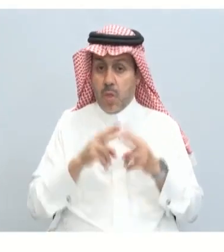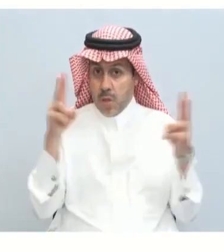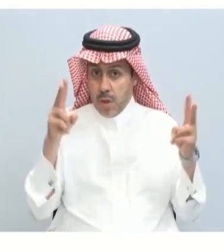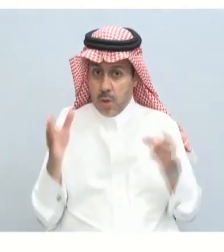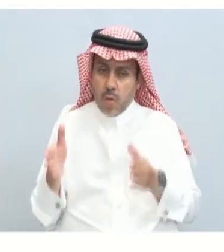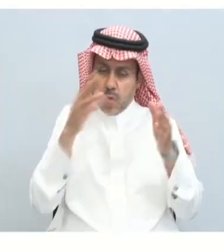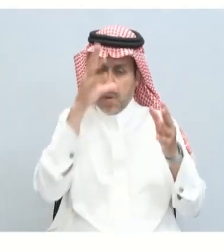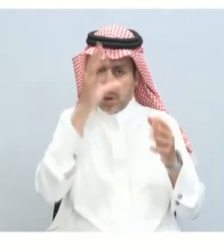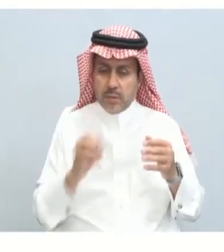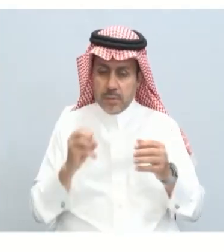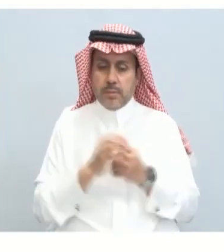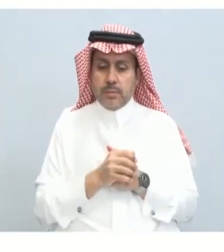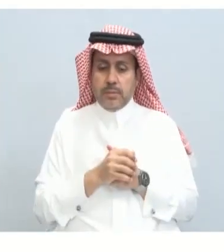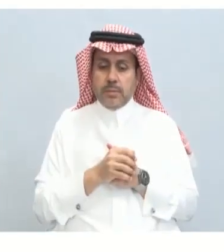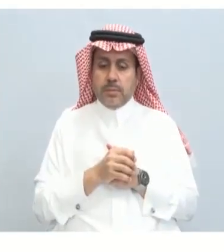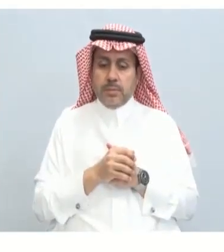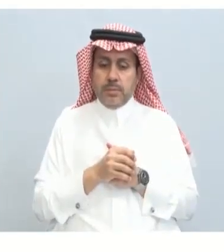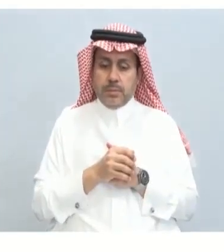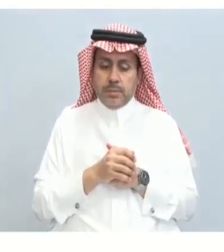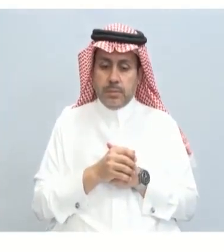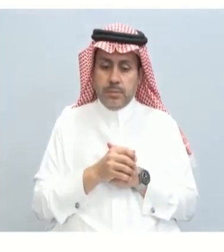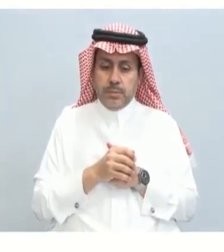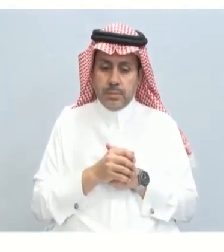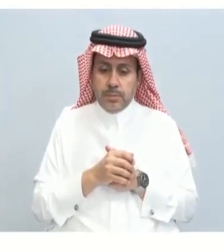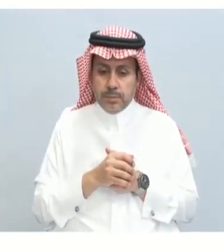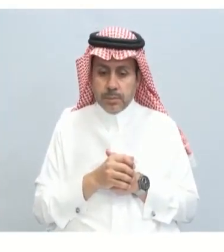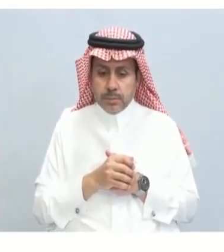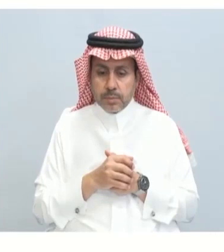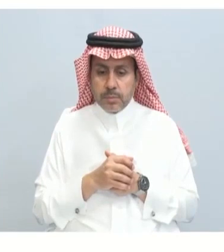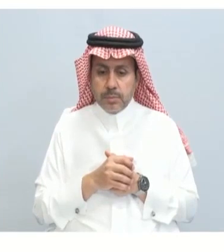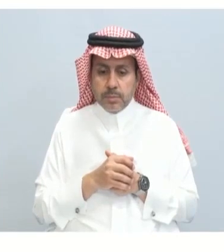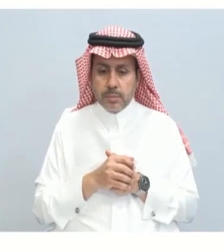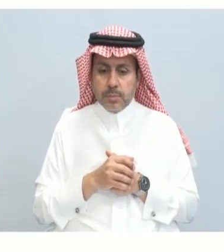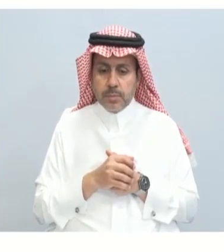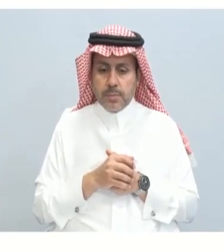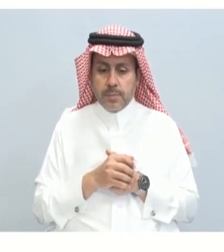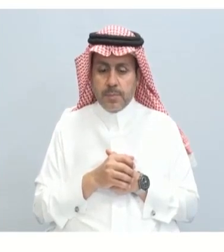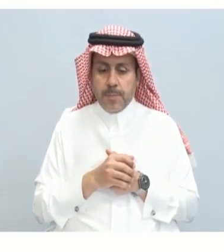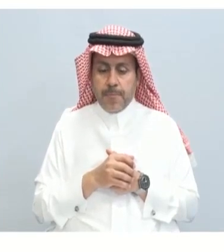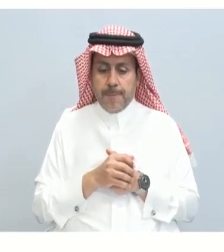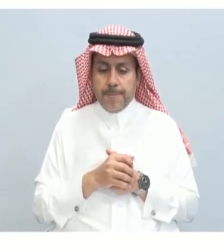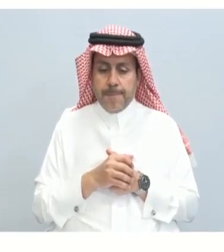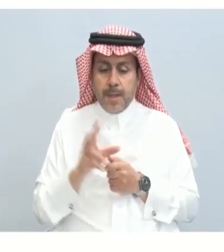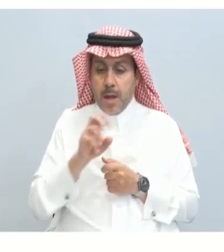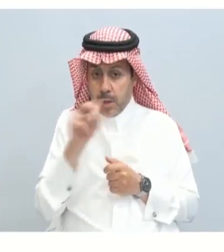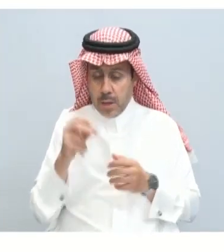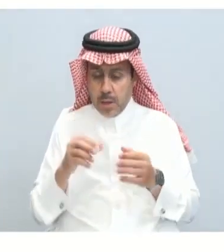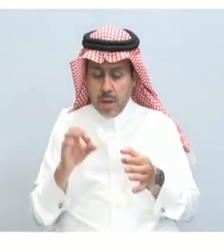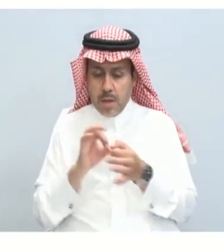يختفي عند المتنبي ولربما طعن الفتاه اقرانه بالراي قبل تطاعن اقران هنا